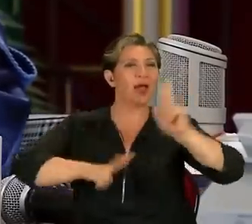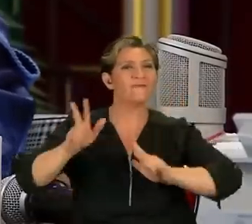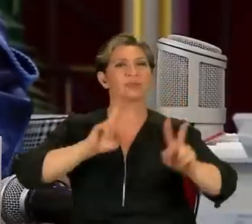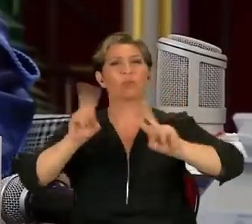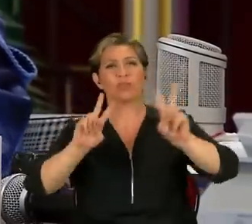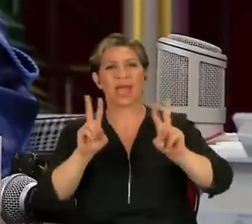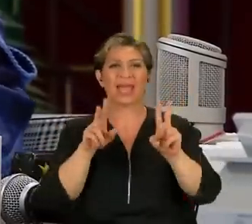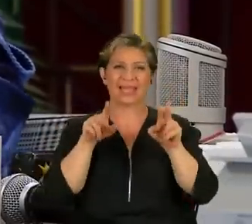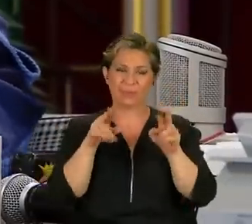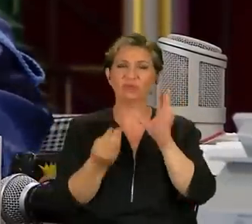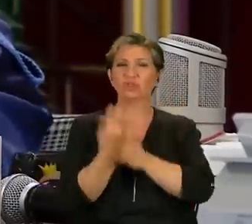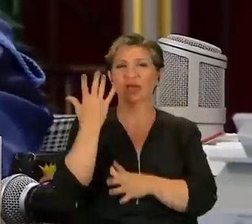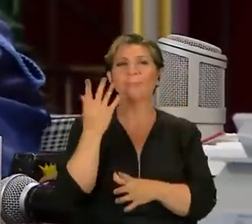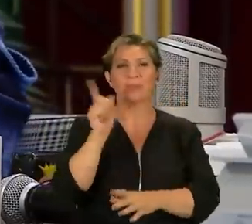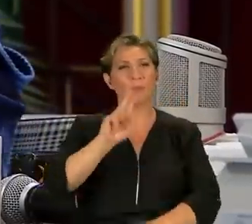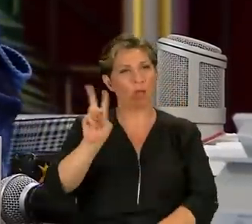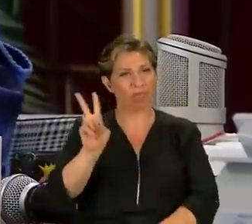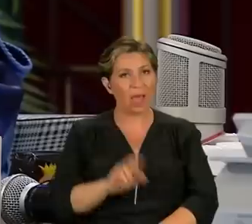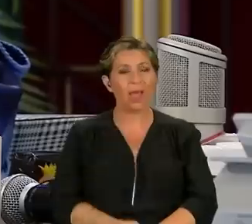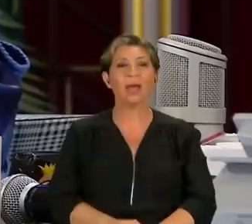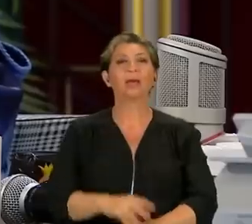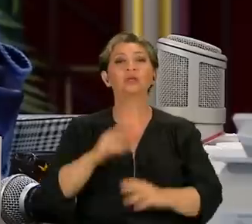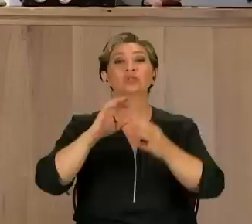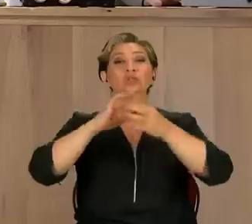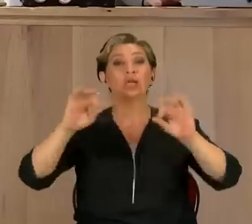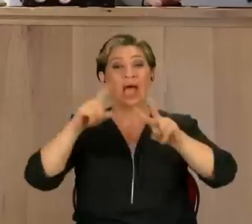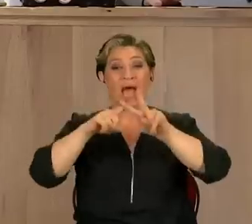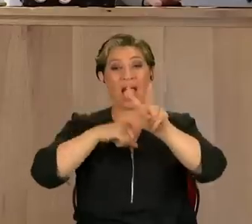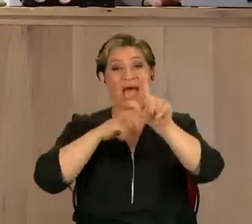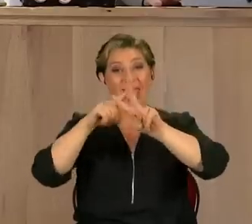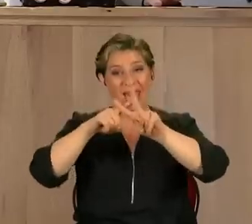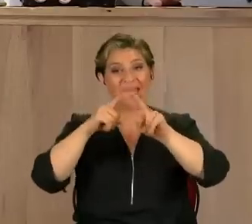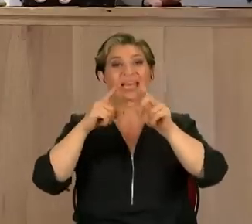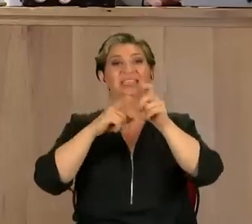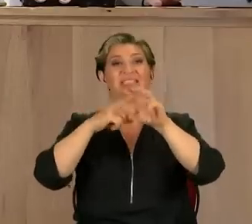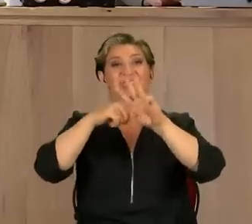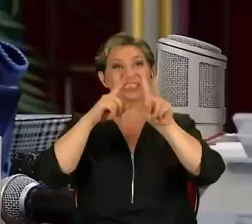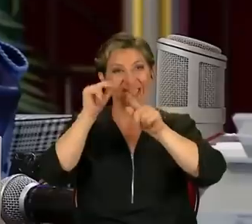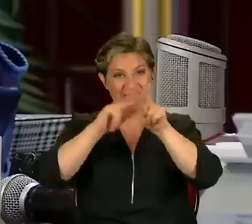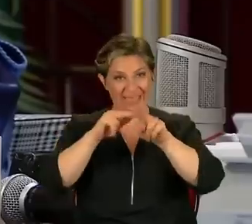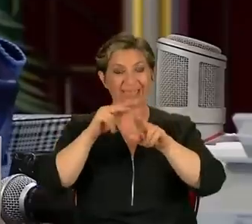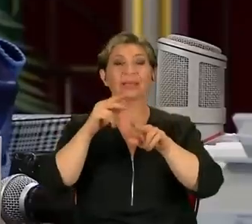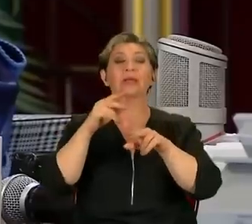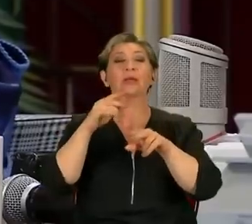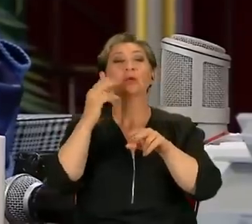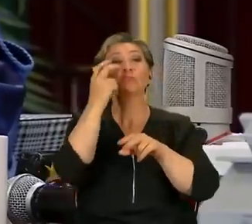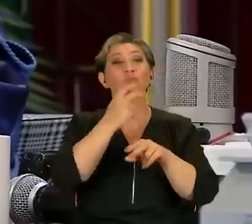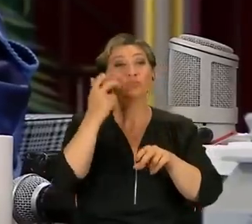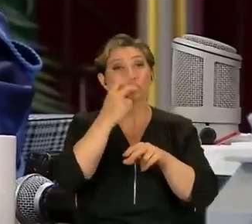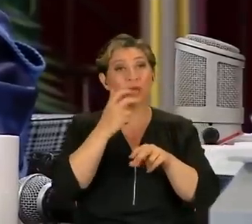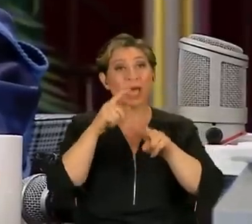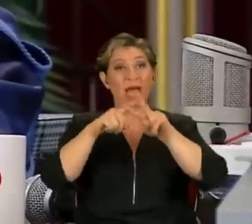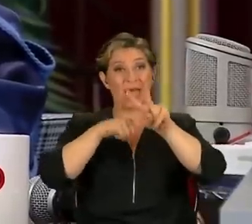Kıyafet modasından çıkan bir moda. Moda. Sözleri Ayla Çelik'le Hakkı Yalçın yazdı. Hmm. Müziği